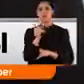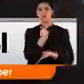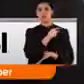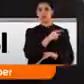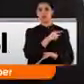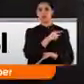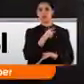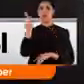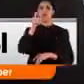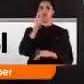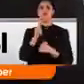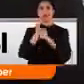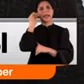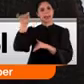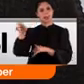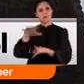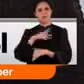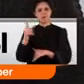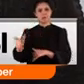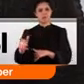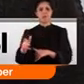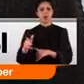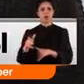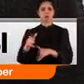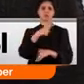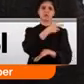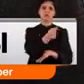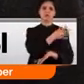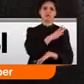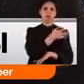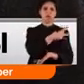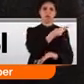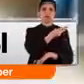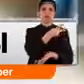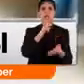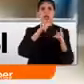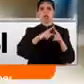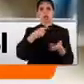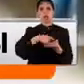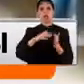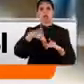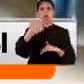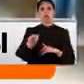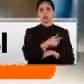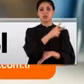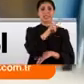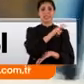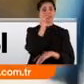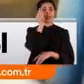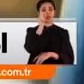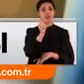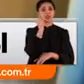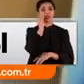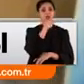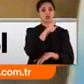bunlar içeri geliyor kafeye tekrar. Orada huzurları kaçtığı için hesap ödüp kalkıyorlar. O an kaçan iki kişi daha sonra grubu takip